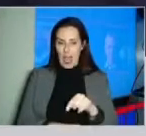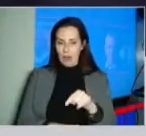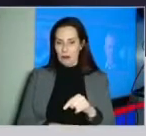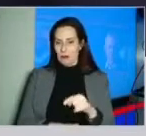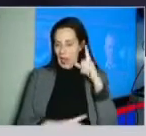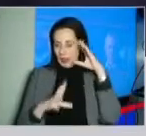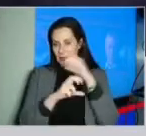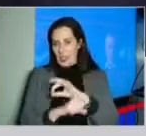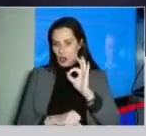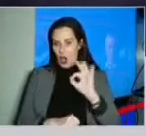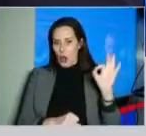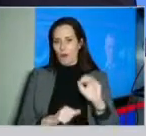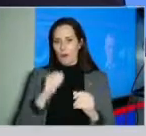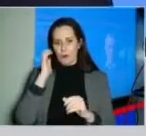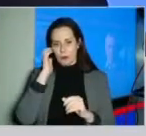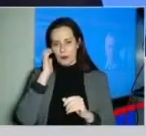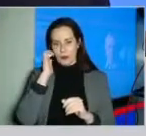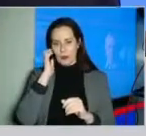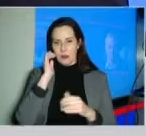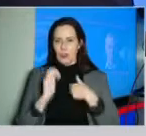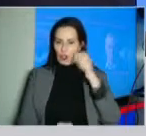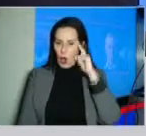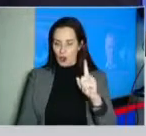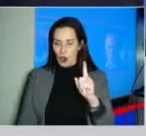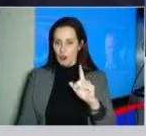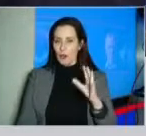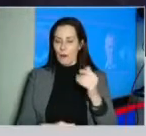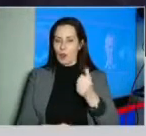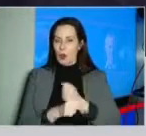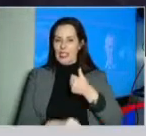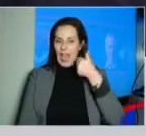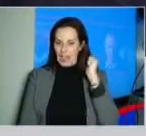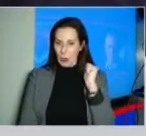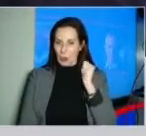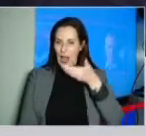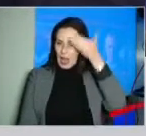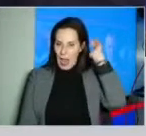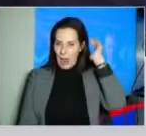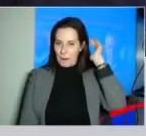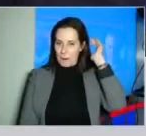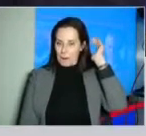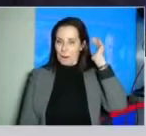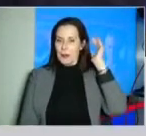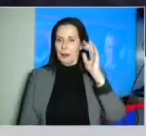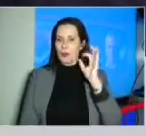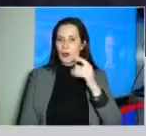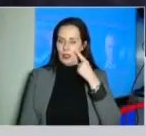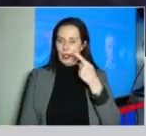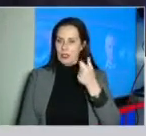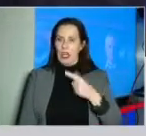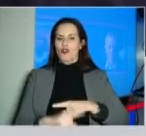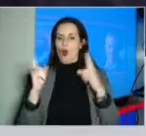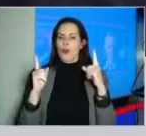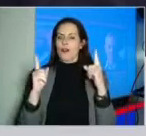לגישתו ובהתאם למדיניות שאותה הוא מוביל. אני חושבת שבמעשה שראינו אתמול, לפיד גדל היום בלילה, הוא נראה הבוקר קצת